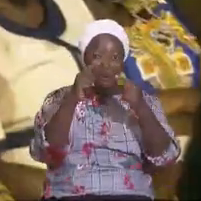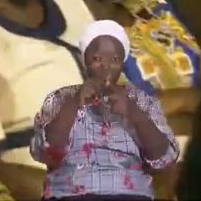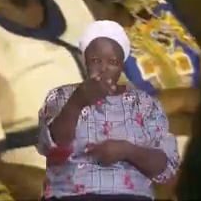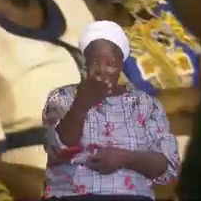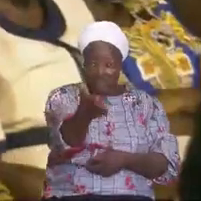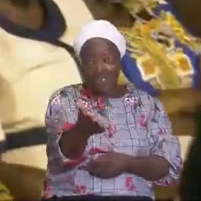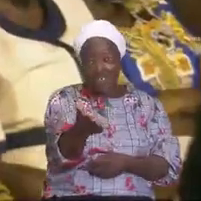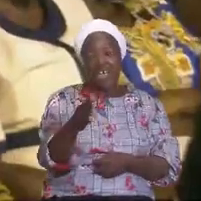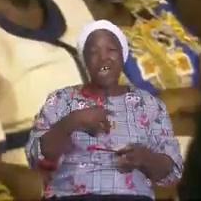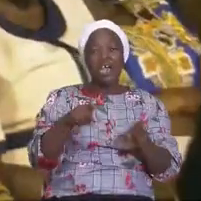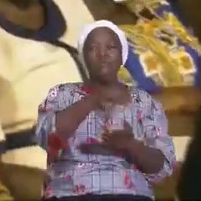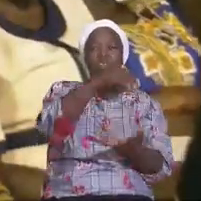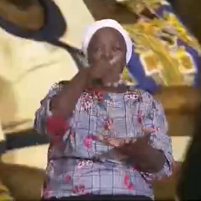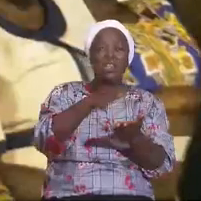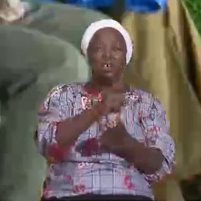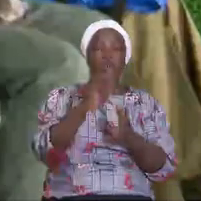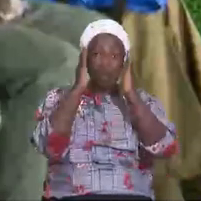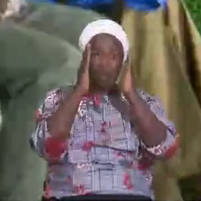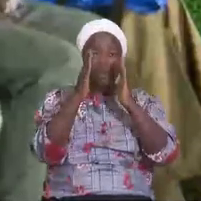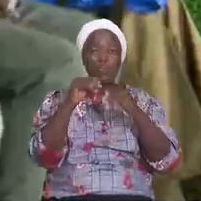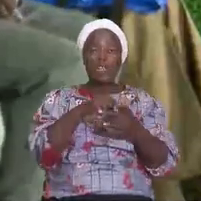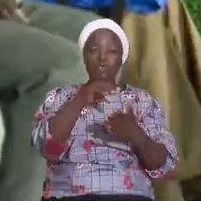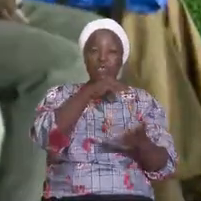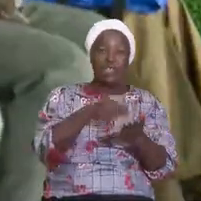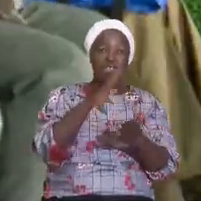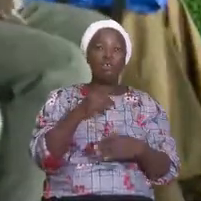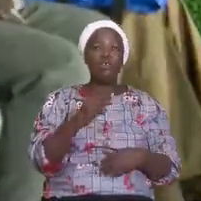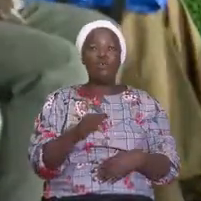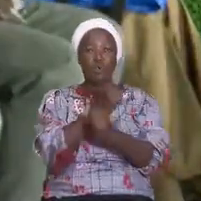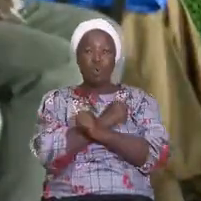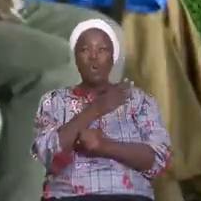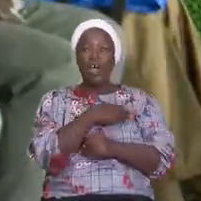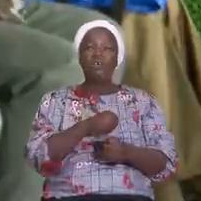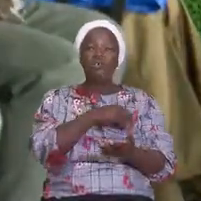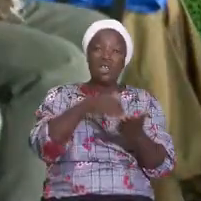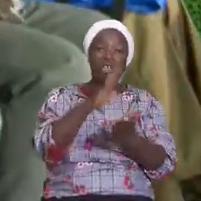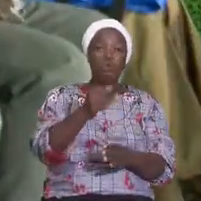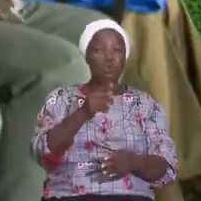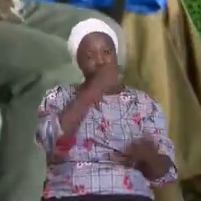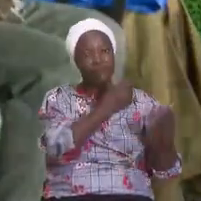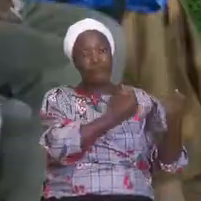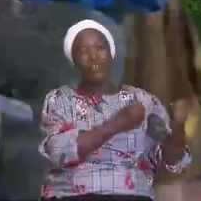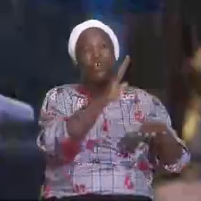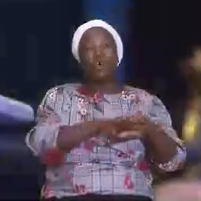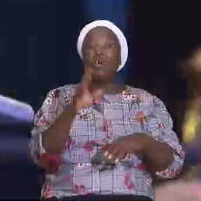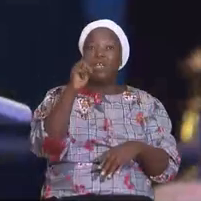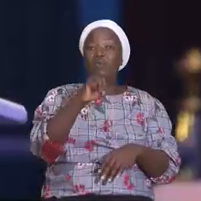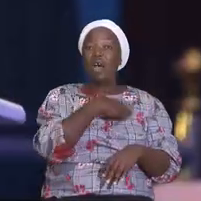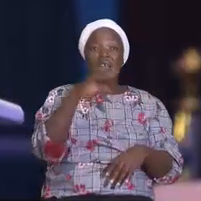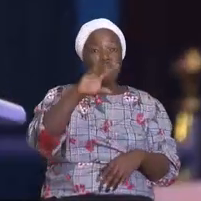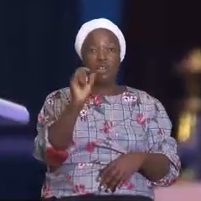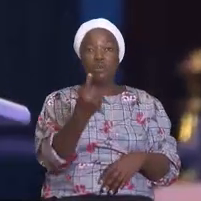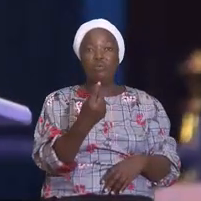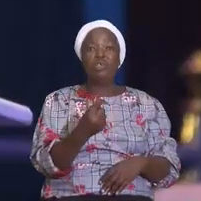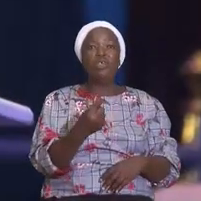vers toi là-bas. Il viendra vers toi là-bas. Comme tu mets ton attention, ton amour,